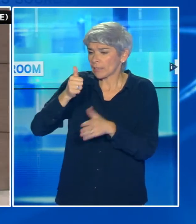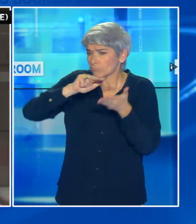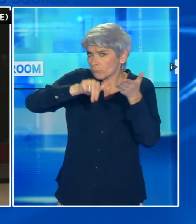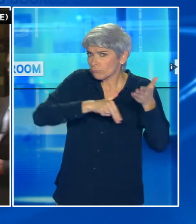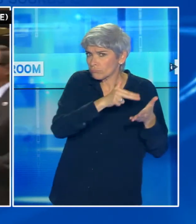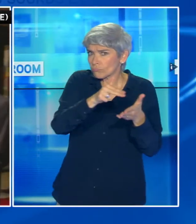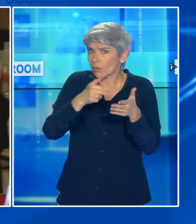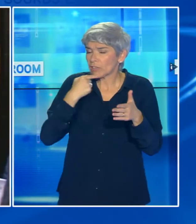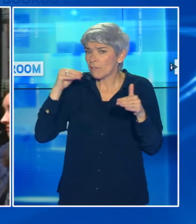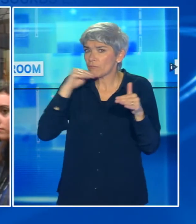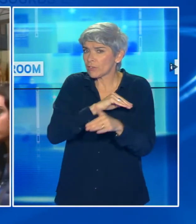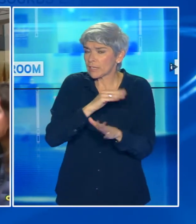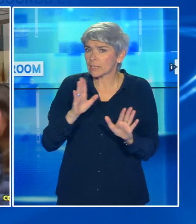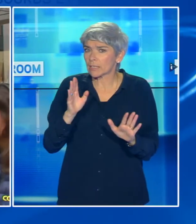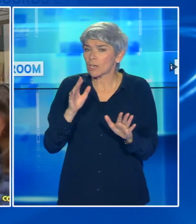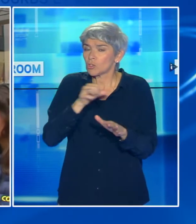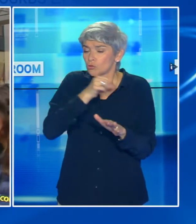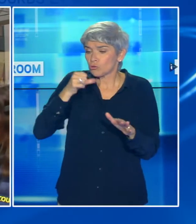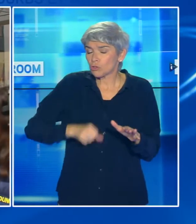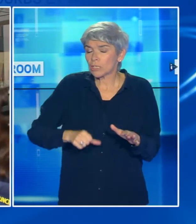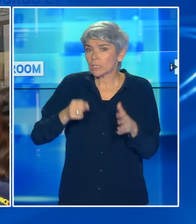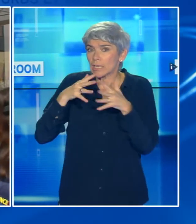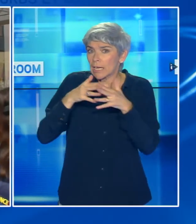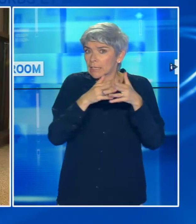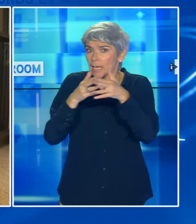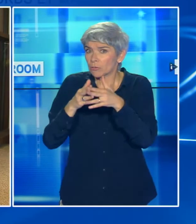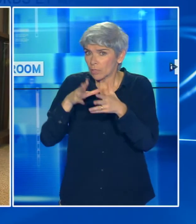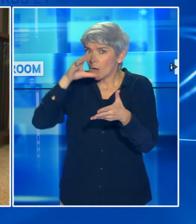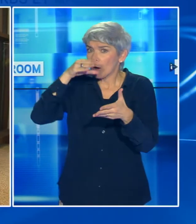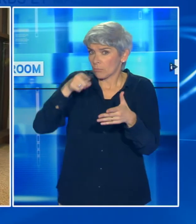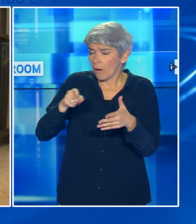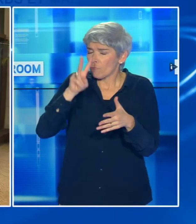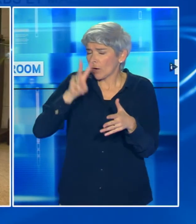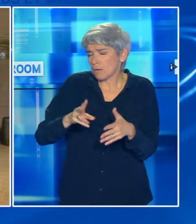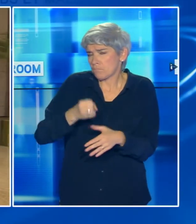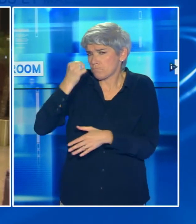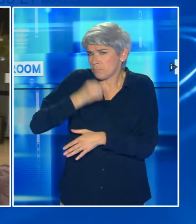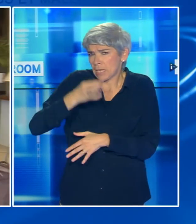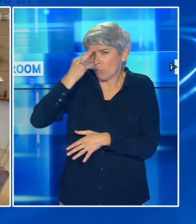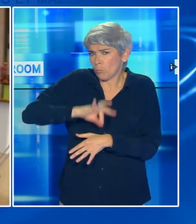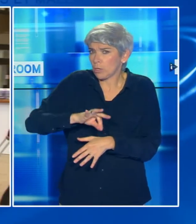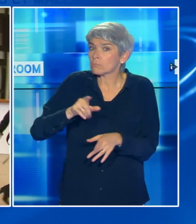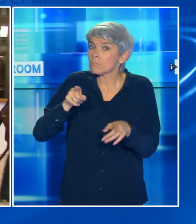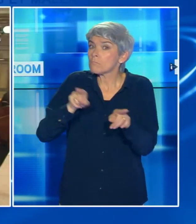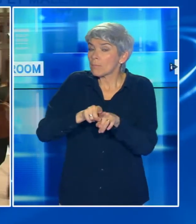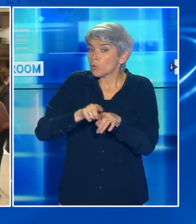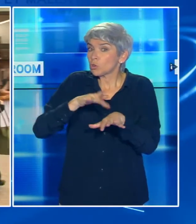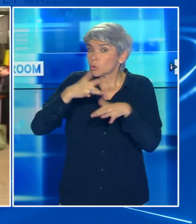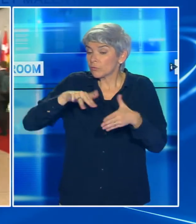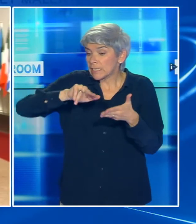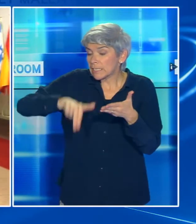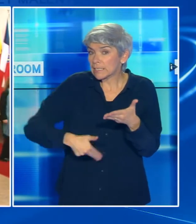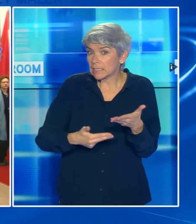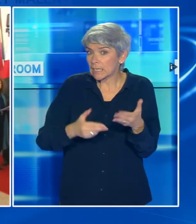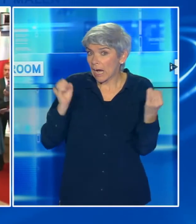devrait intervenir rapidement. La Chine et les États-Unis, qui font partie des plus gros pollueurs de la planète, ont eux déjà